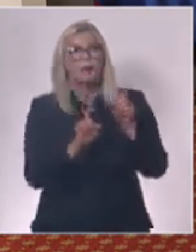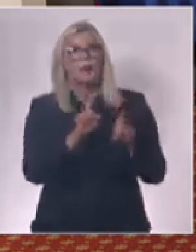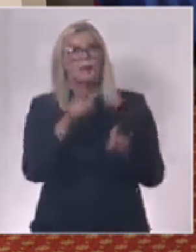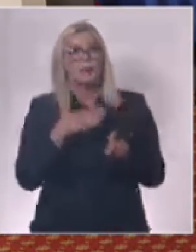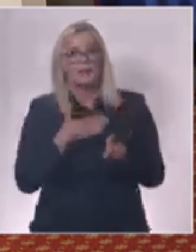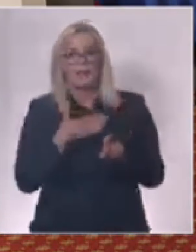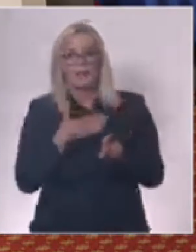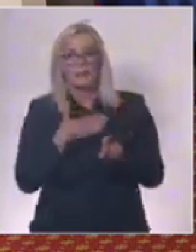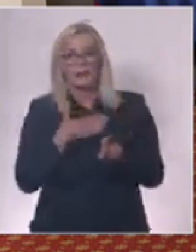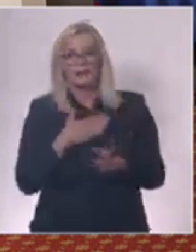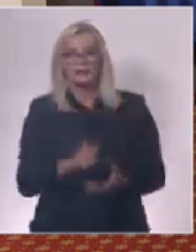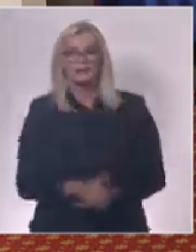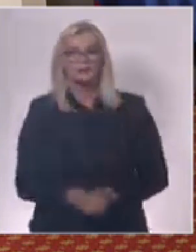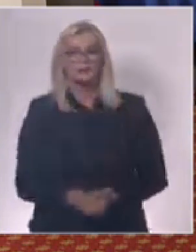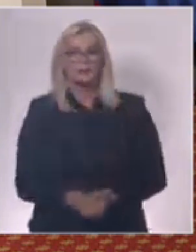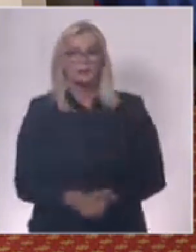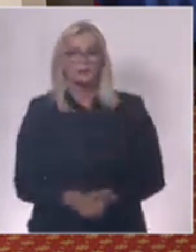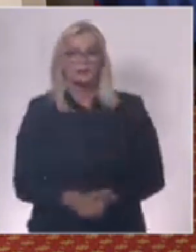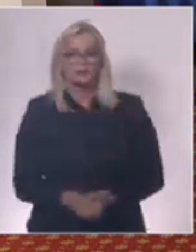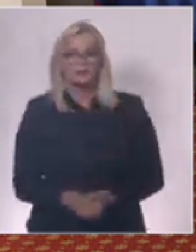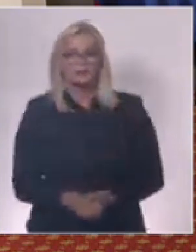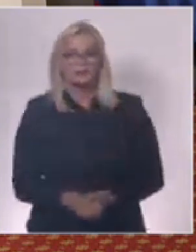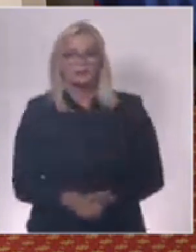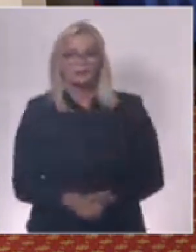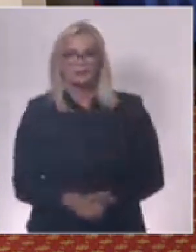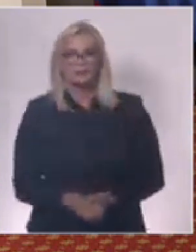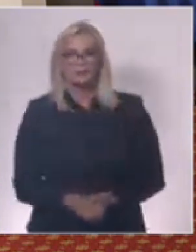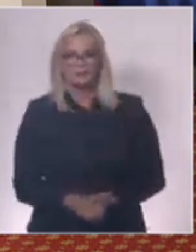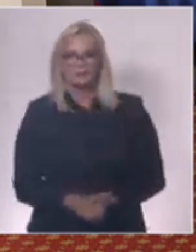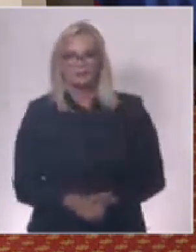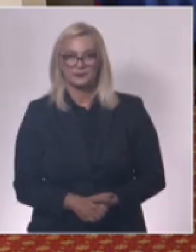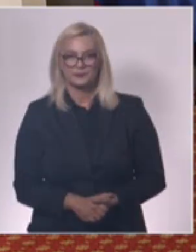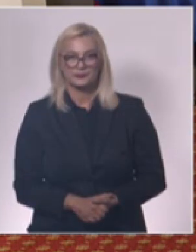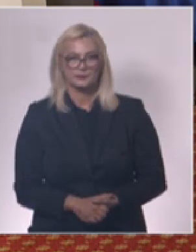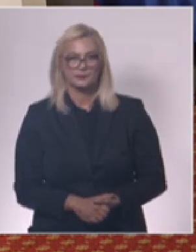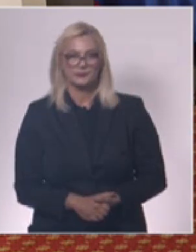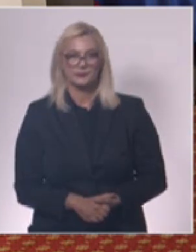Само и на албански. И на албански да го читам пресот.